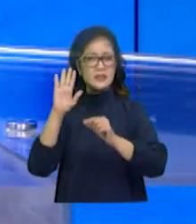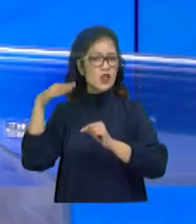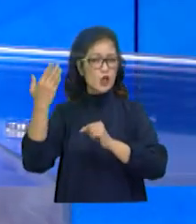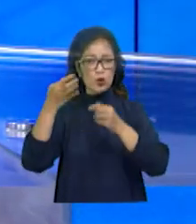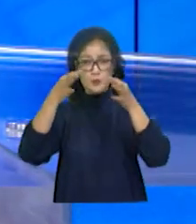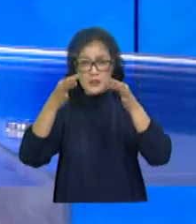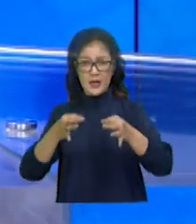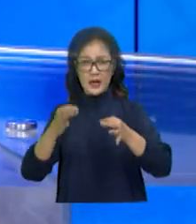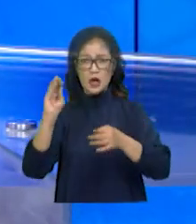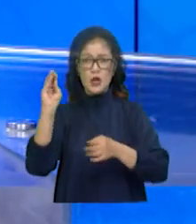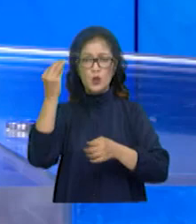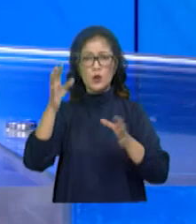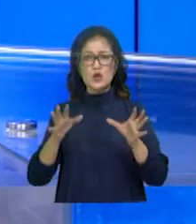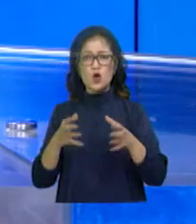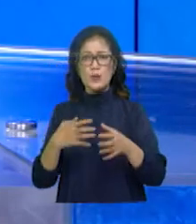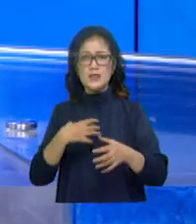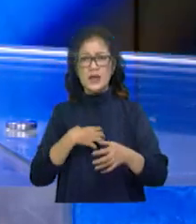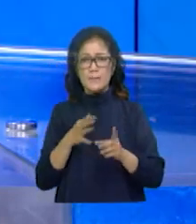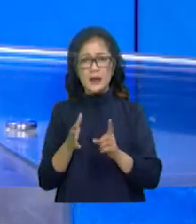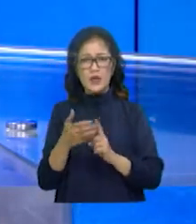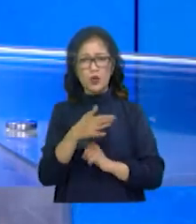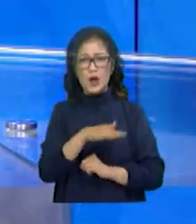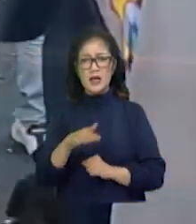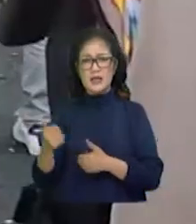Anak menyambut baik tuntutan tersebut.